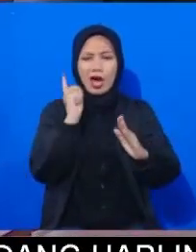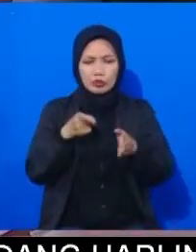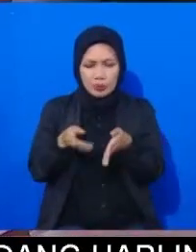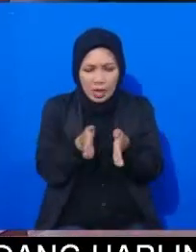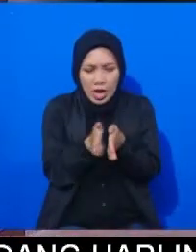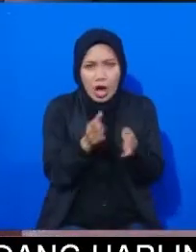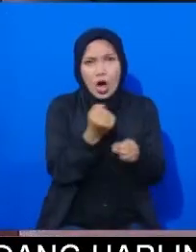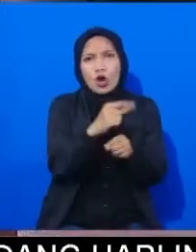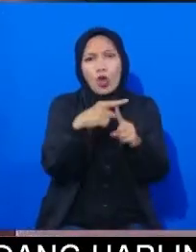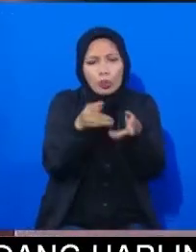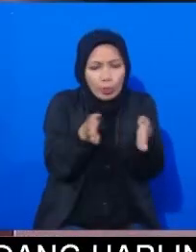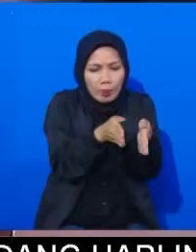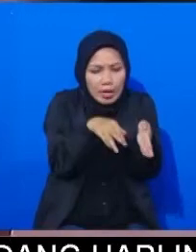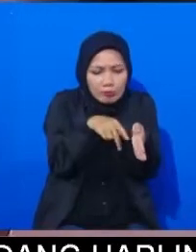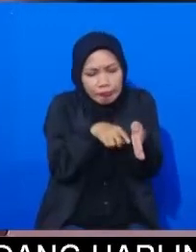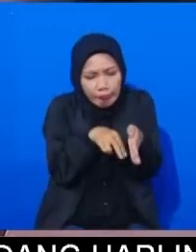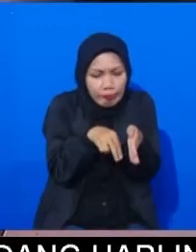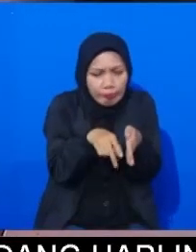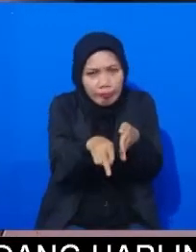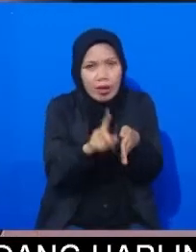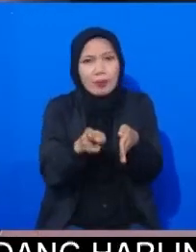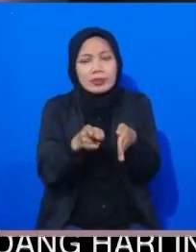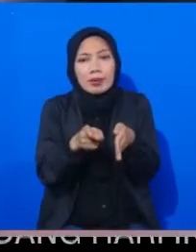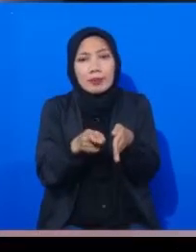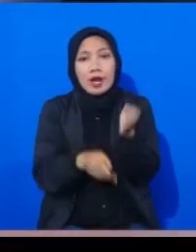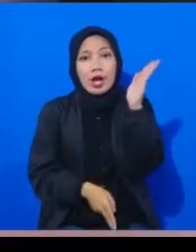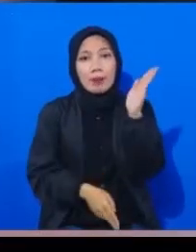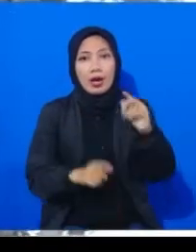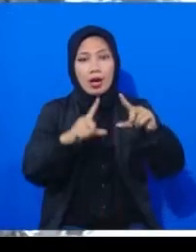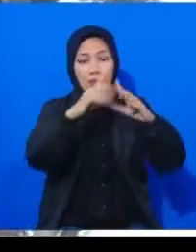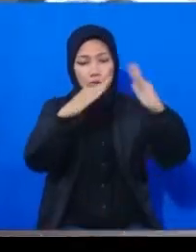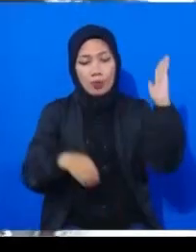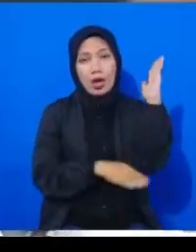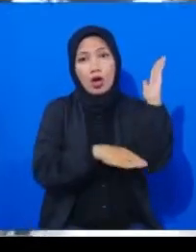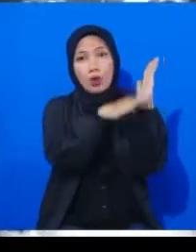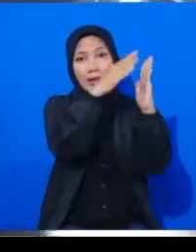lantaran akses menuju ke rumahnya tertutup tembok pembangunan sebuah hotel.